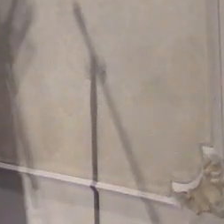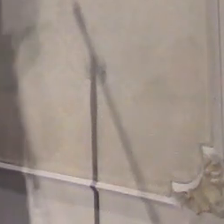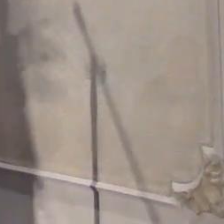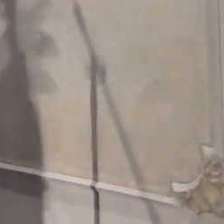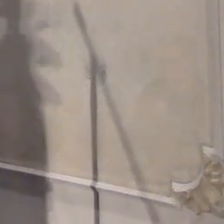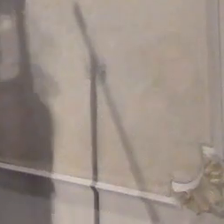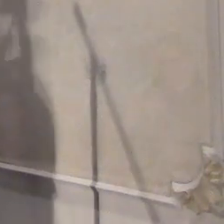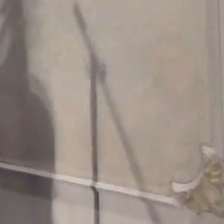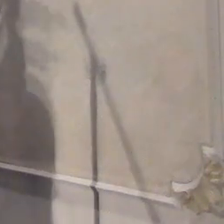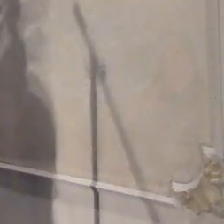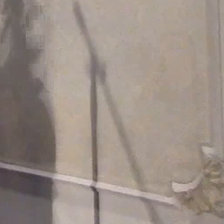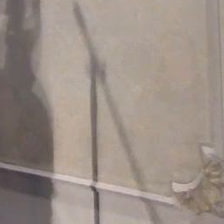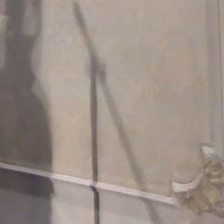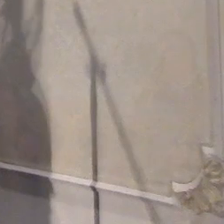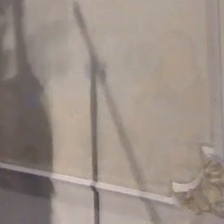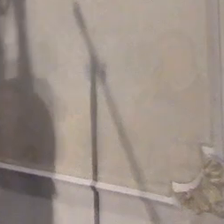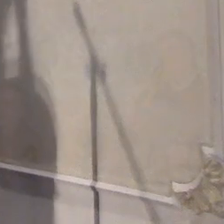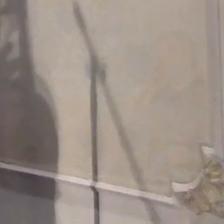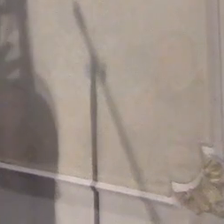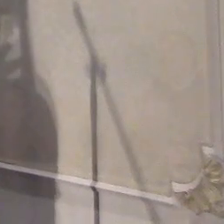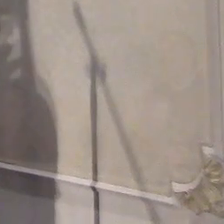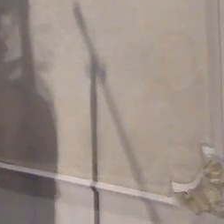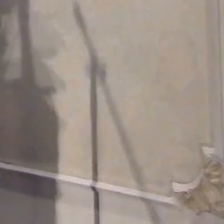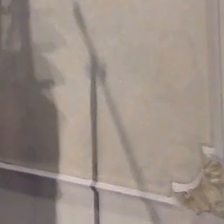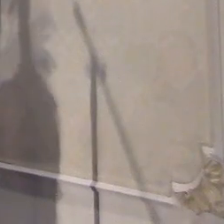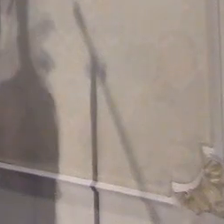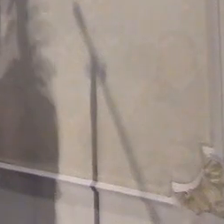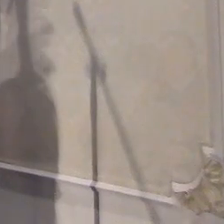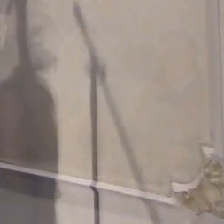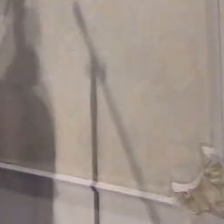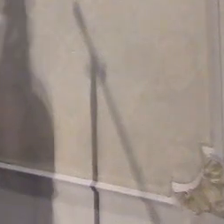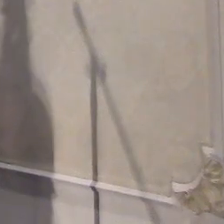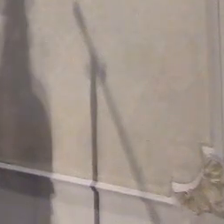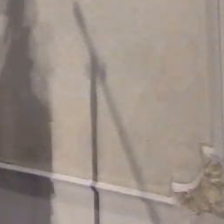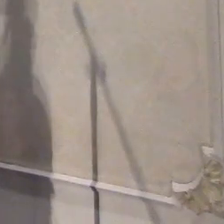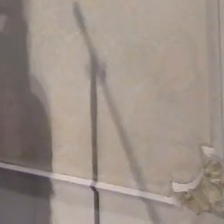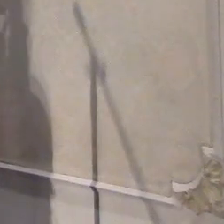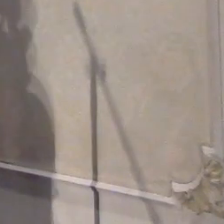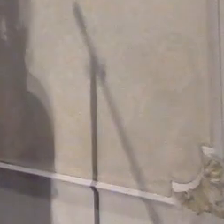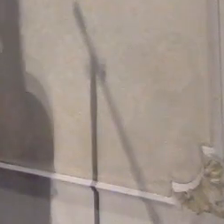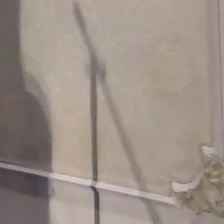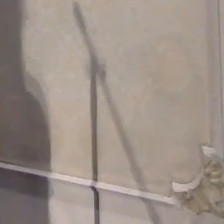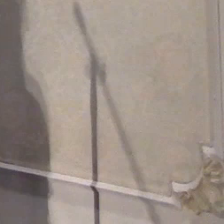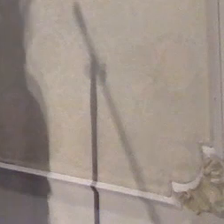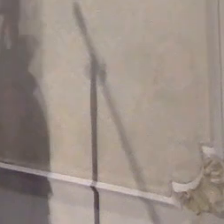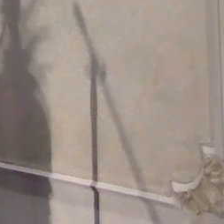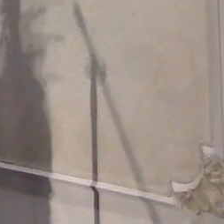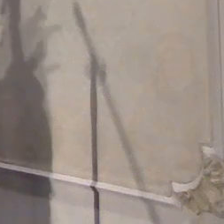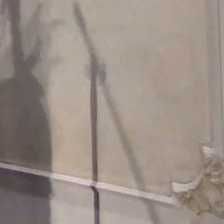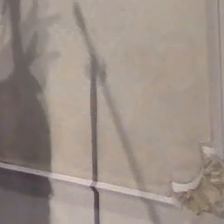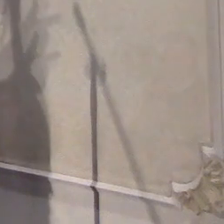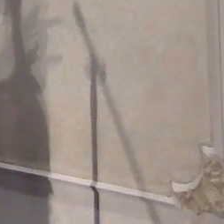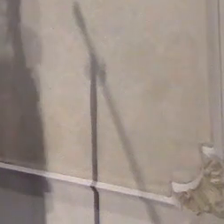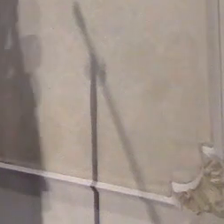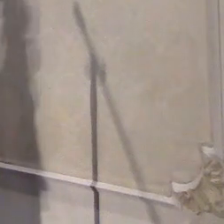classe per un bambino studiare non c'era ancora una classe di di musica elettronica è però in quegli anni qualche